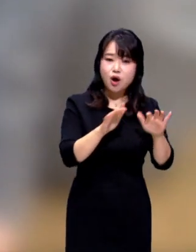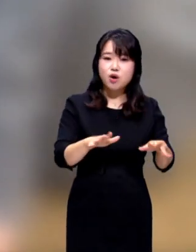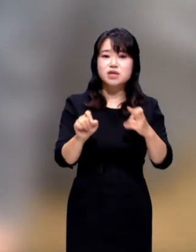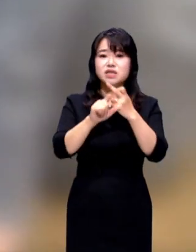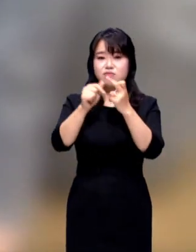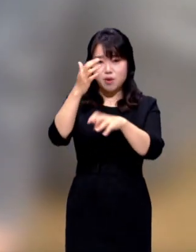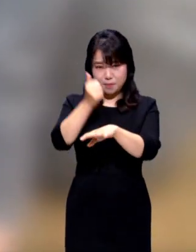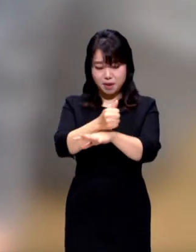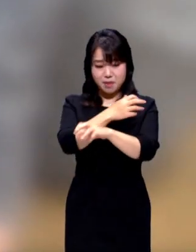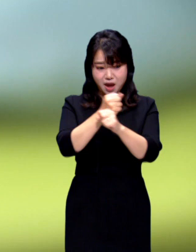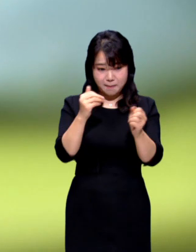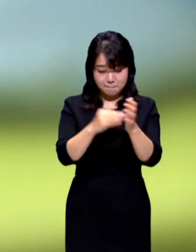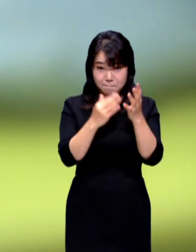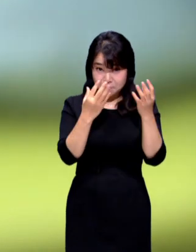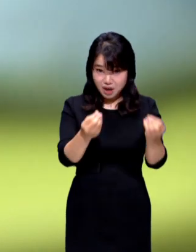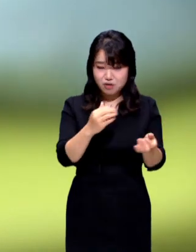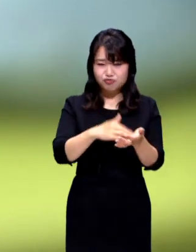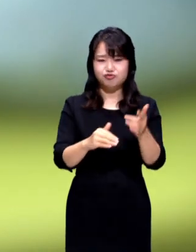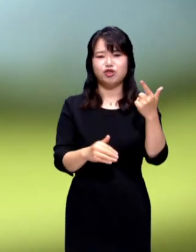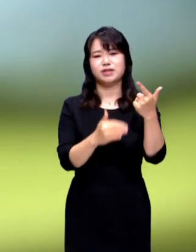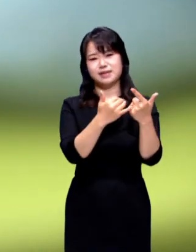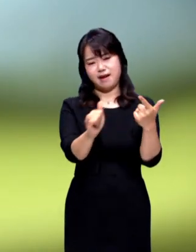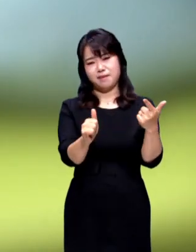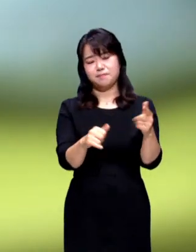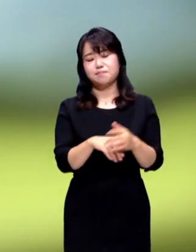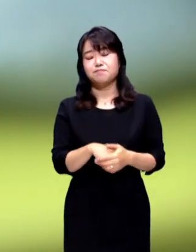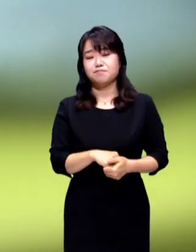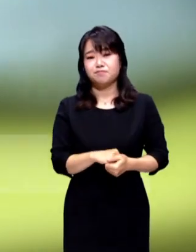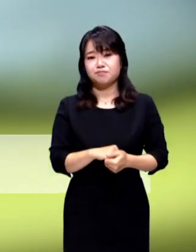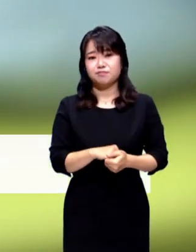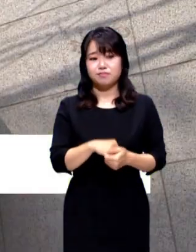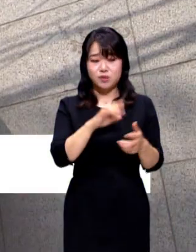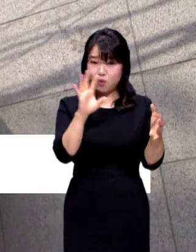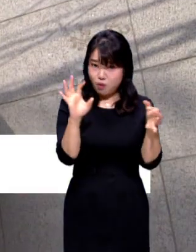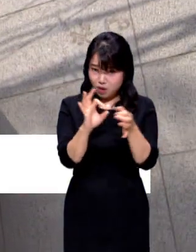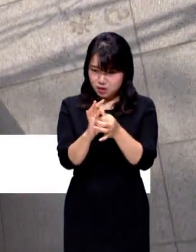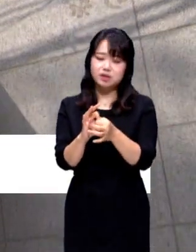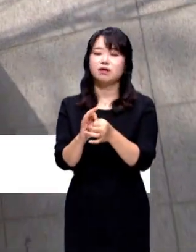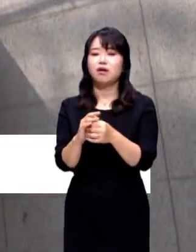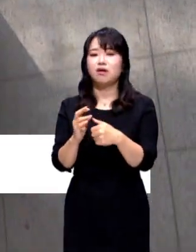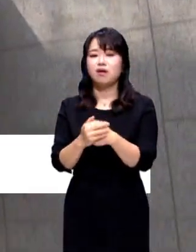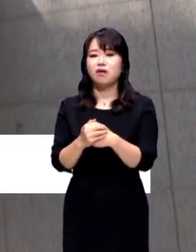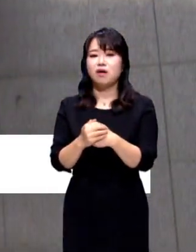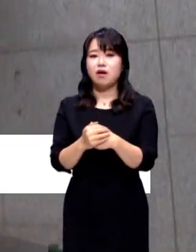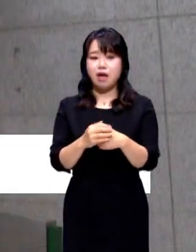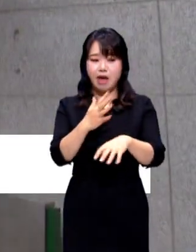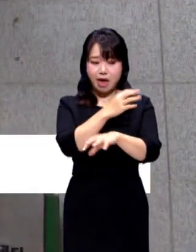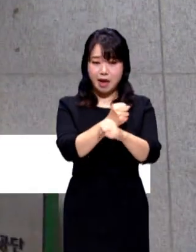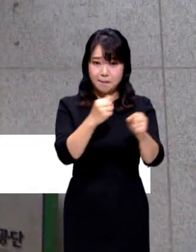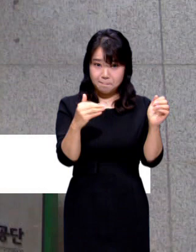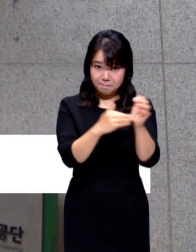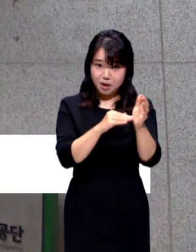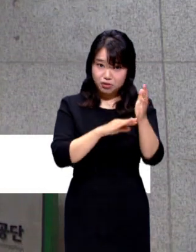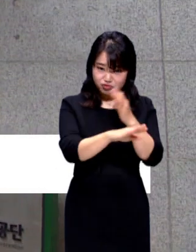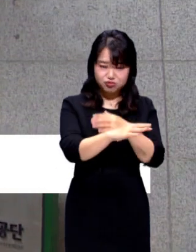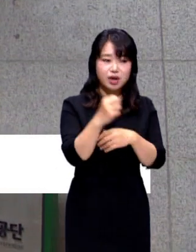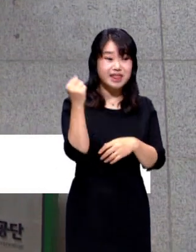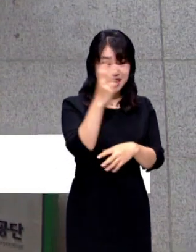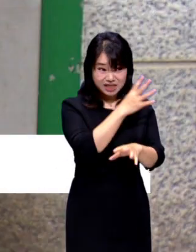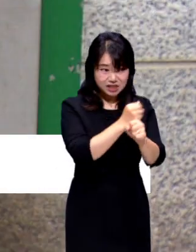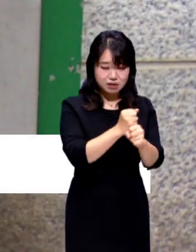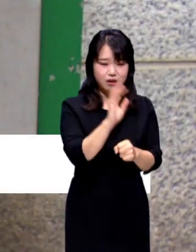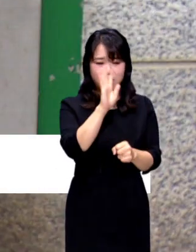12월 말 계약이 종료되는 종사자는 6명입니다. 이에 대해 서비스 사업단은 계약 종료 후 재계약을 안 한다는